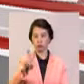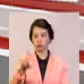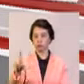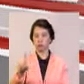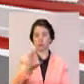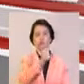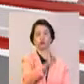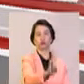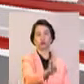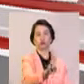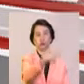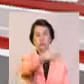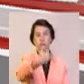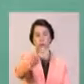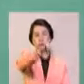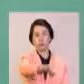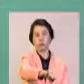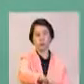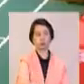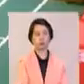21-18, 21-7.